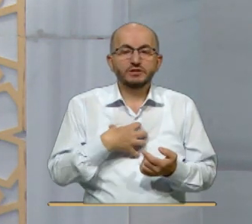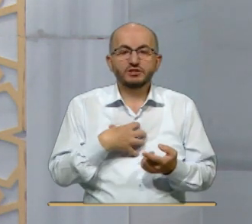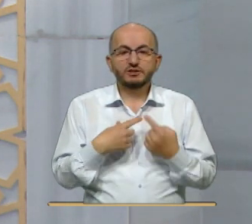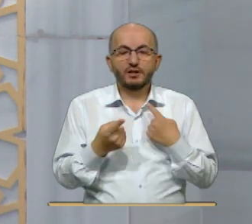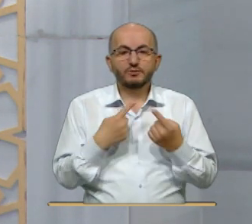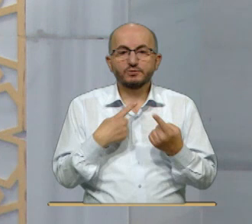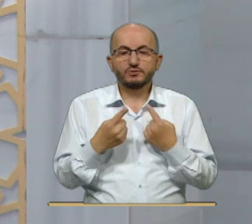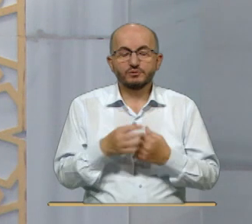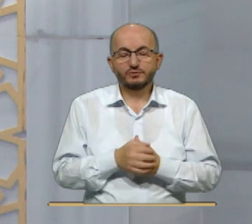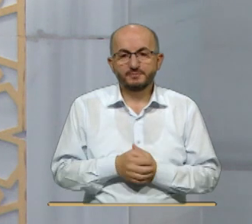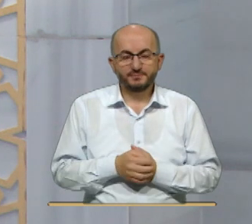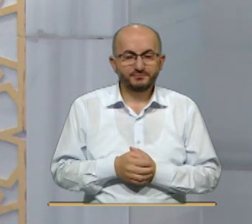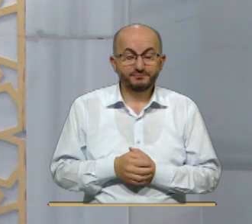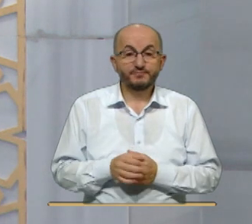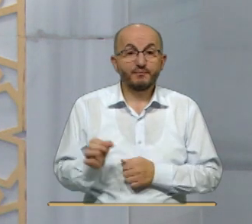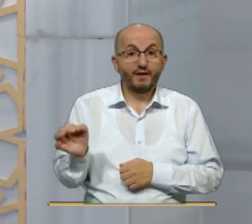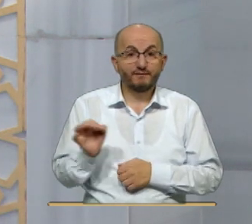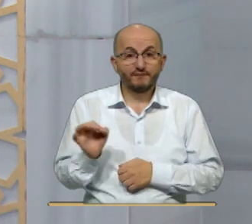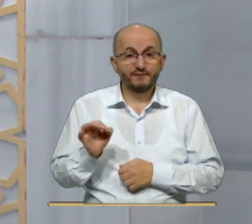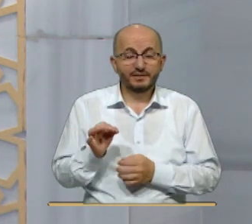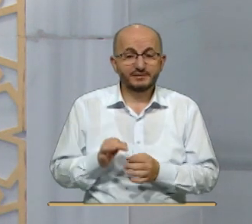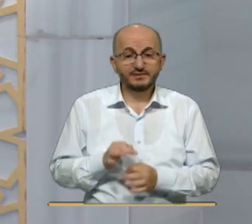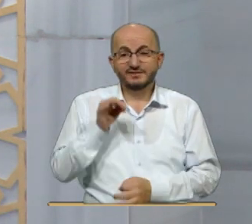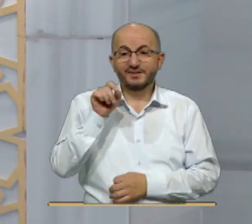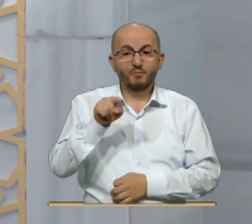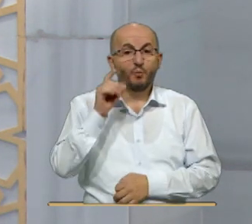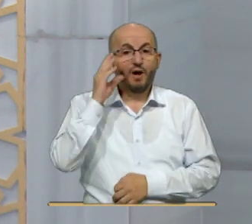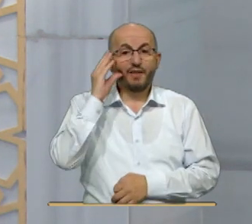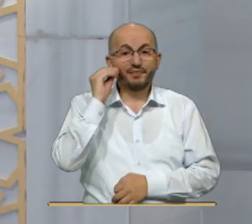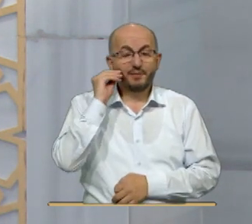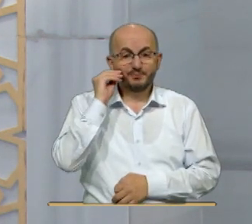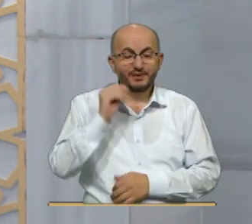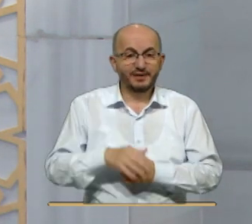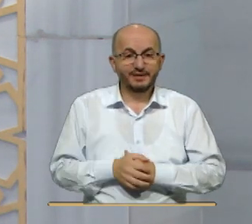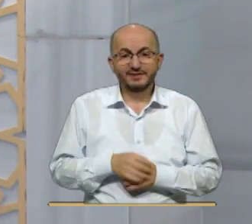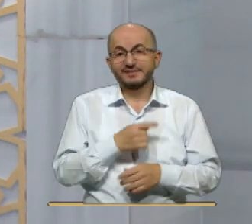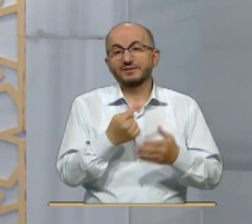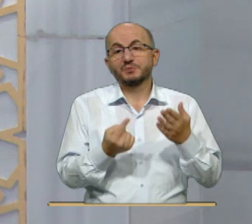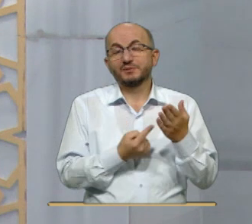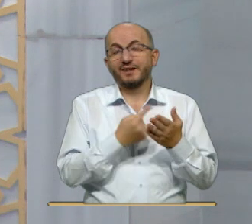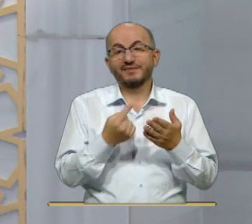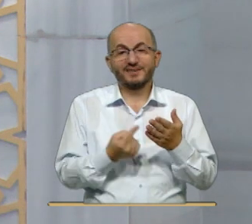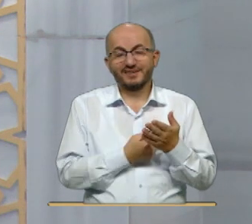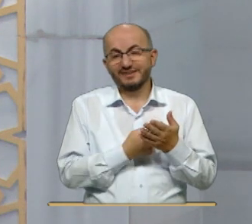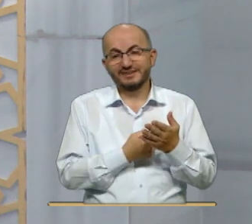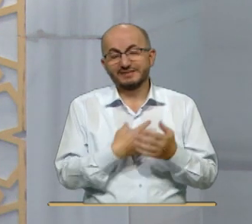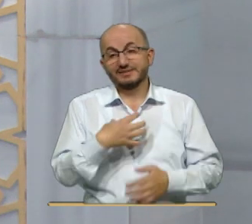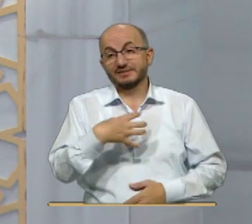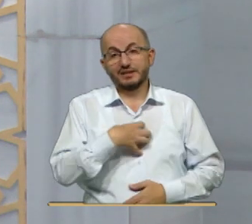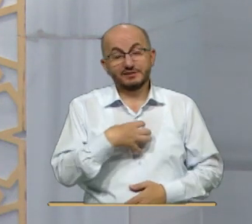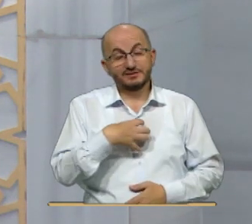konuşur. Evet. İnsan bu manada Kur'an'la